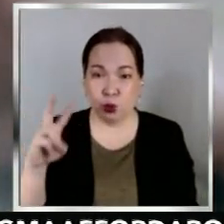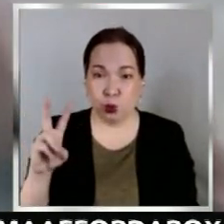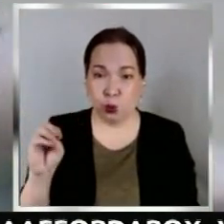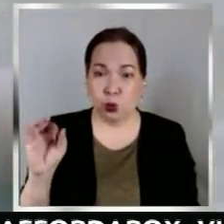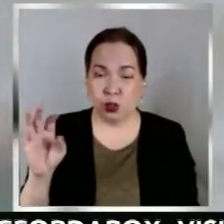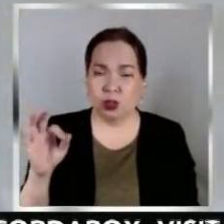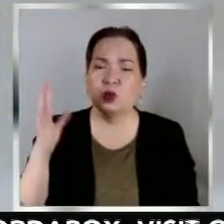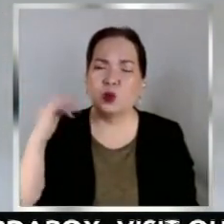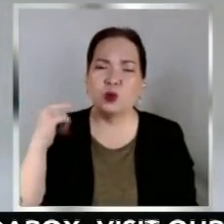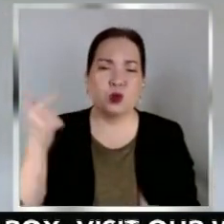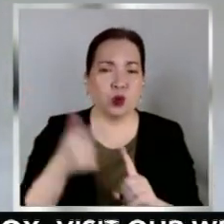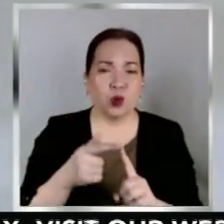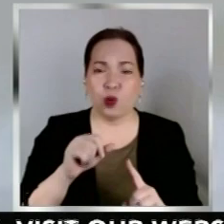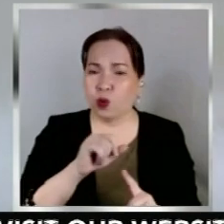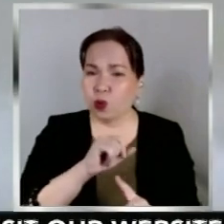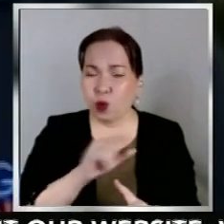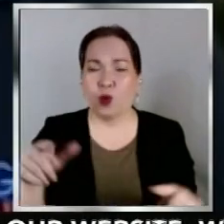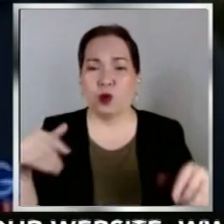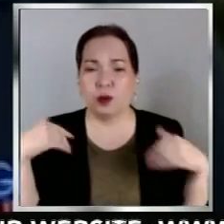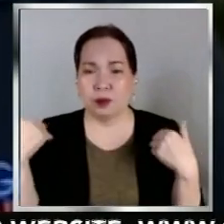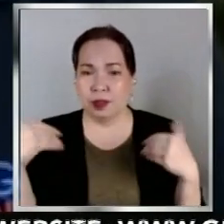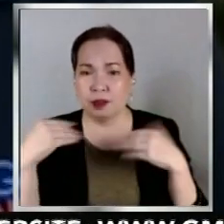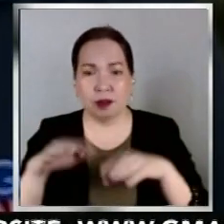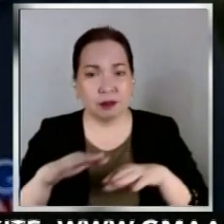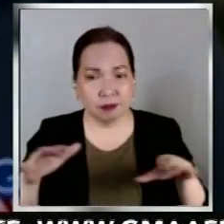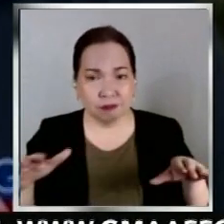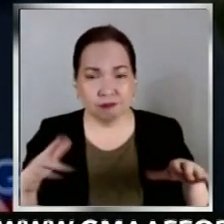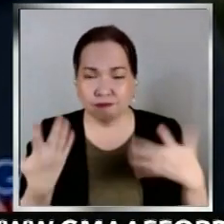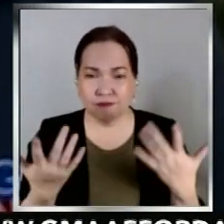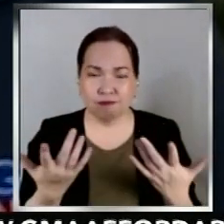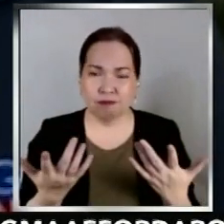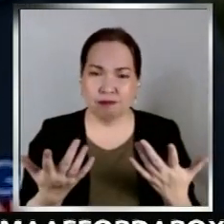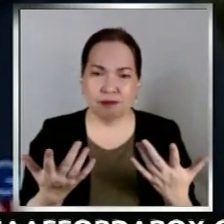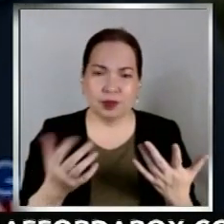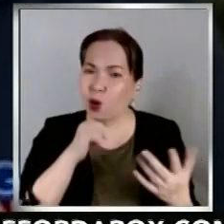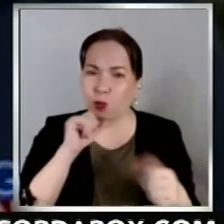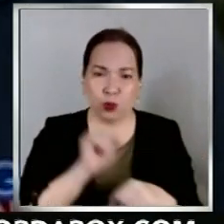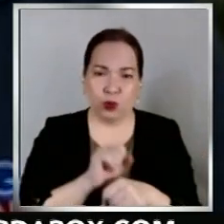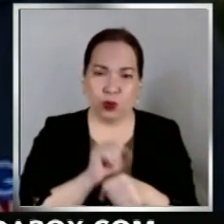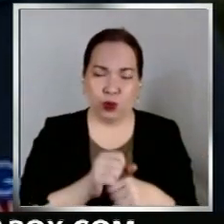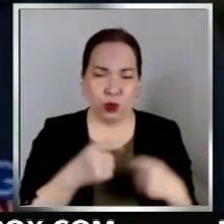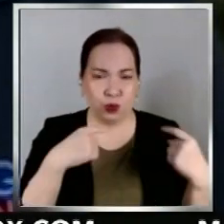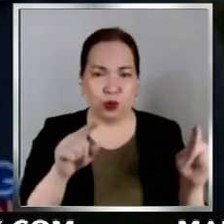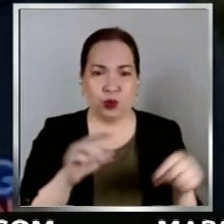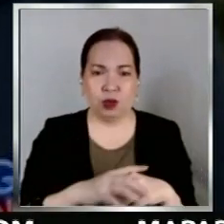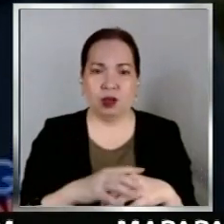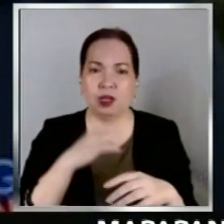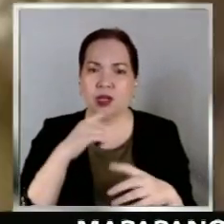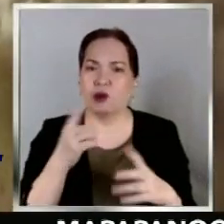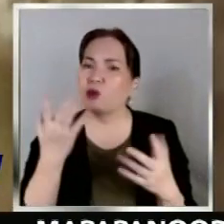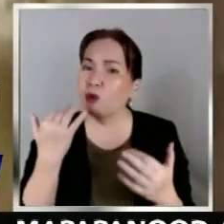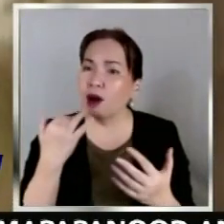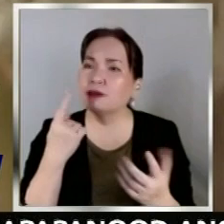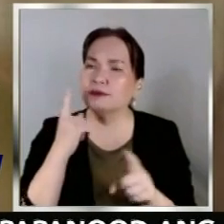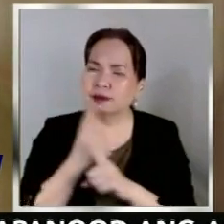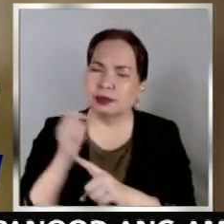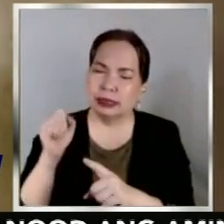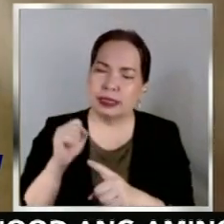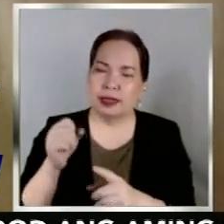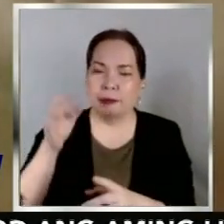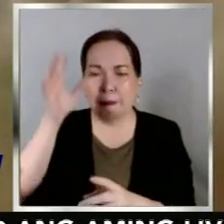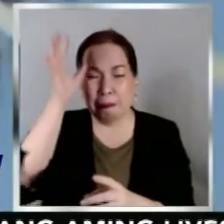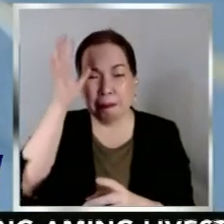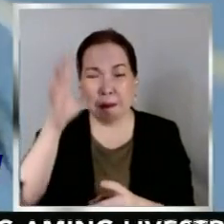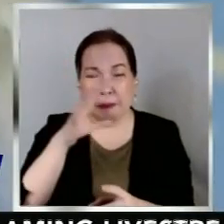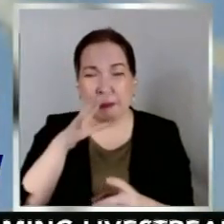ng ganito. Complex siya, merong pinanggagalingan, would always be poverty where parents would be